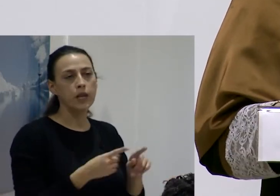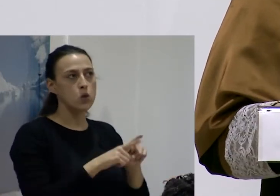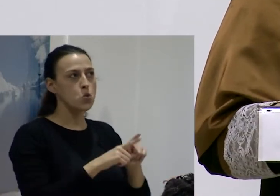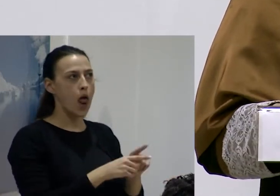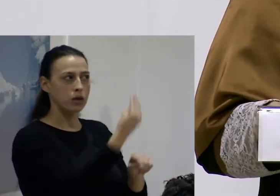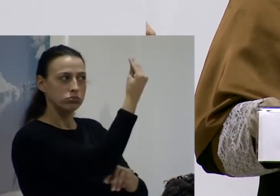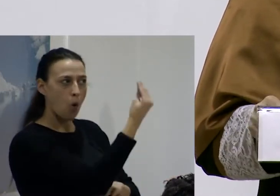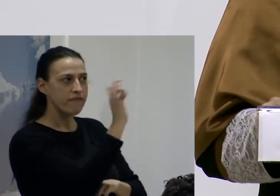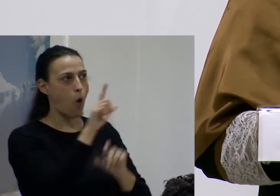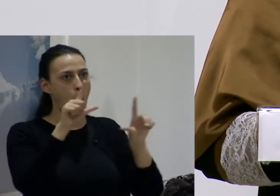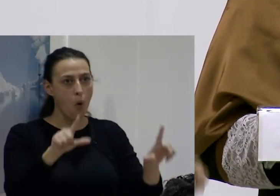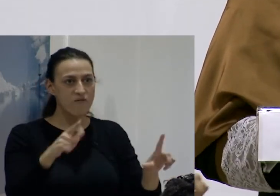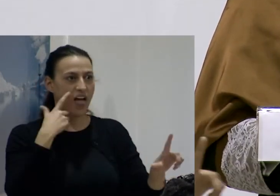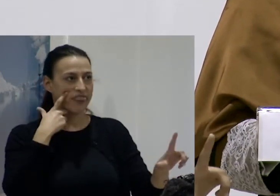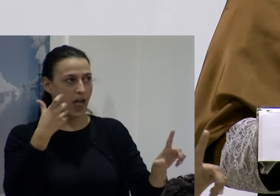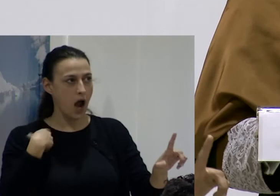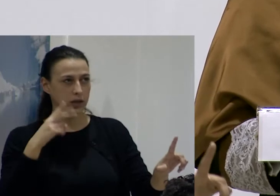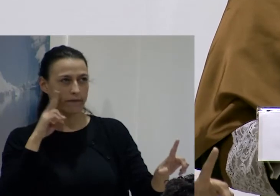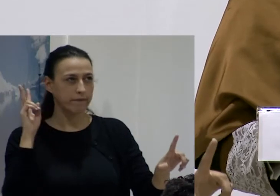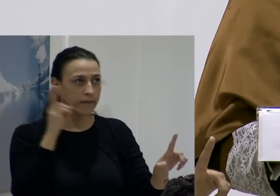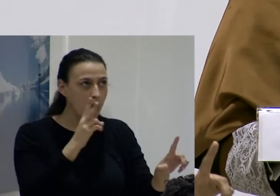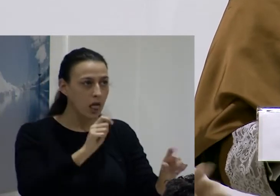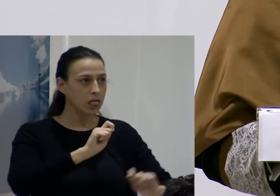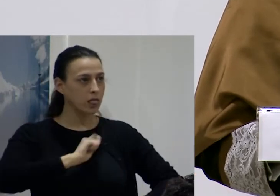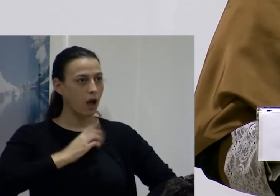guanya a través de la familiaritat.